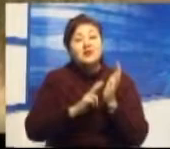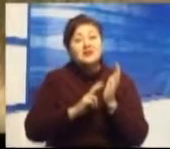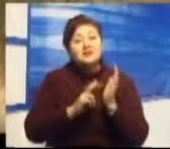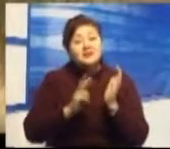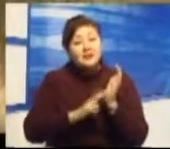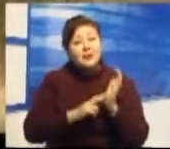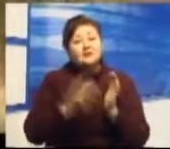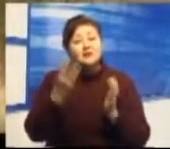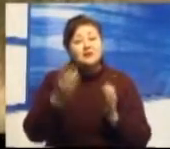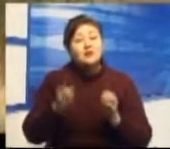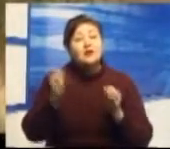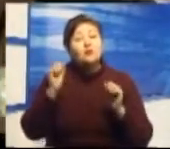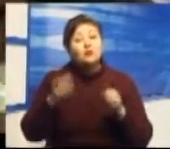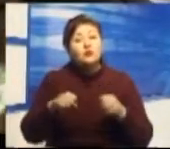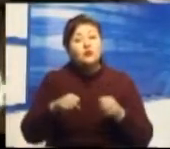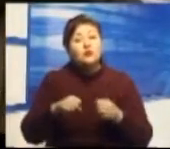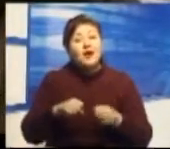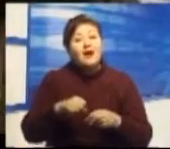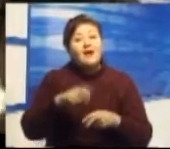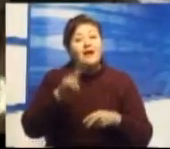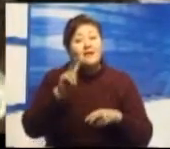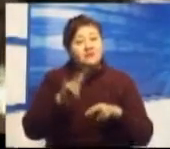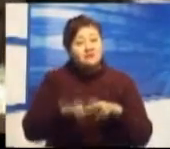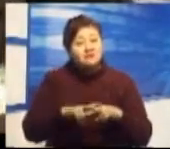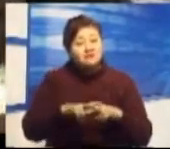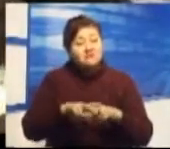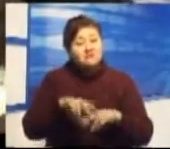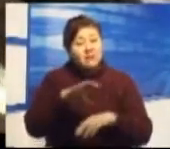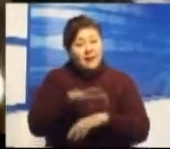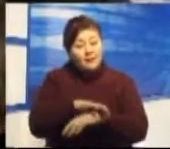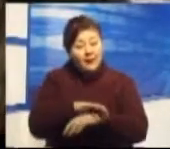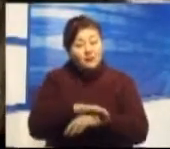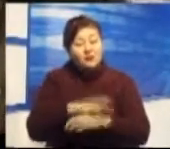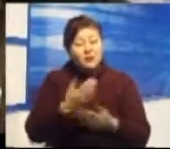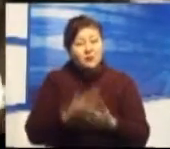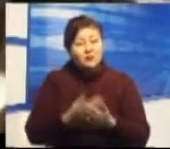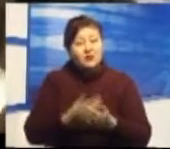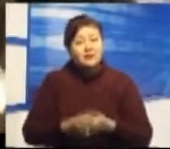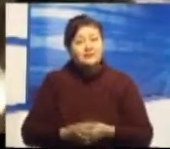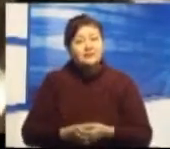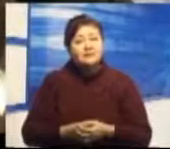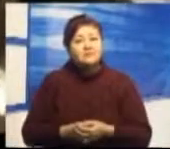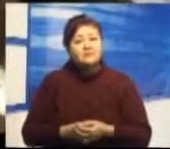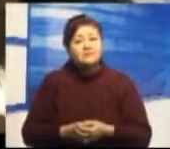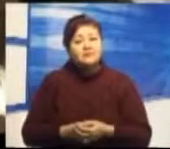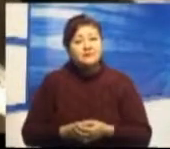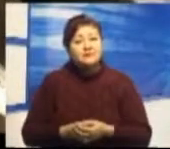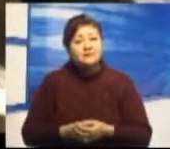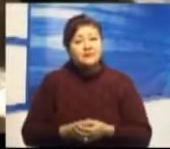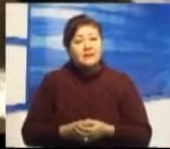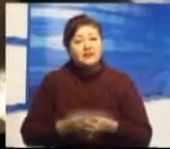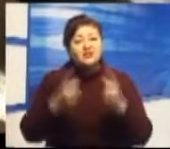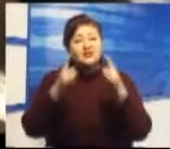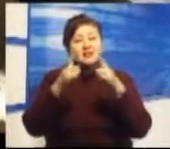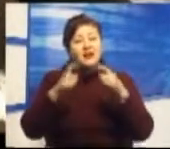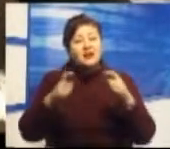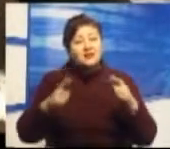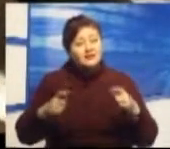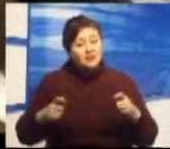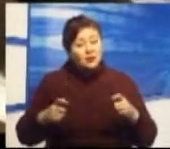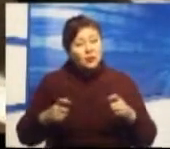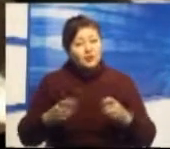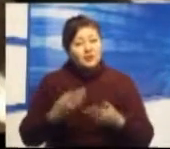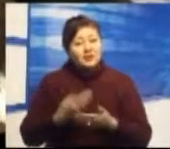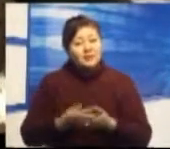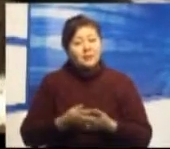қарастырылған. Тәулік бойына осы қарағайды күзетіп, мына жаңа жыл қарсаңында мына жасыл желекті қорғау мақсатында